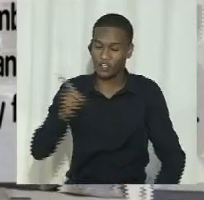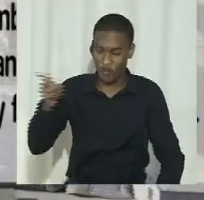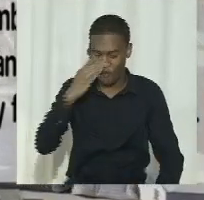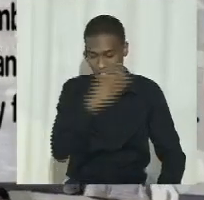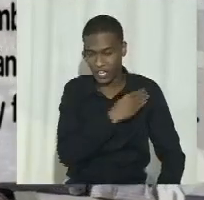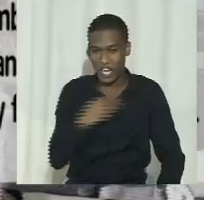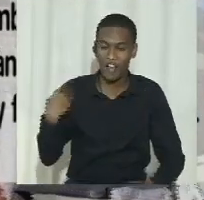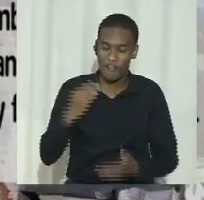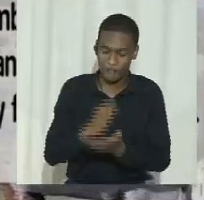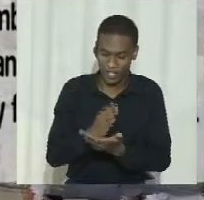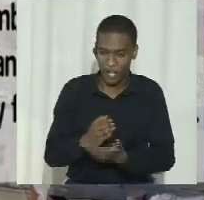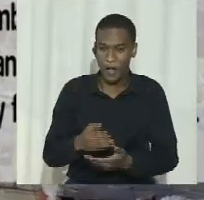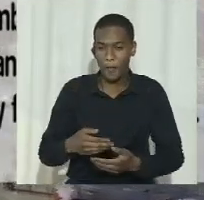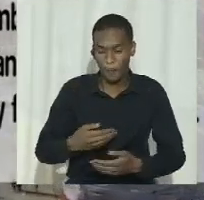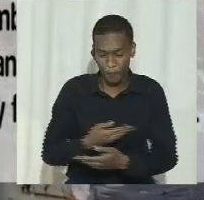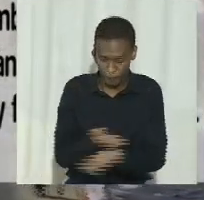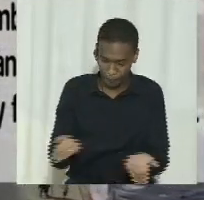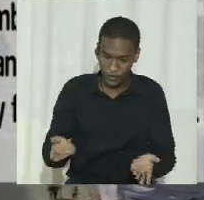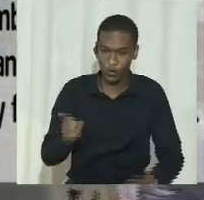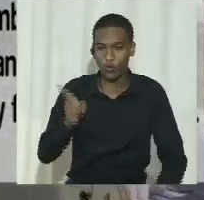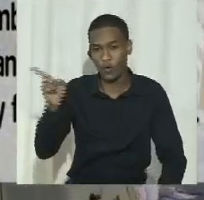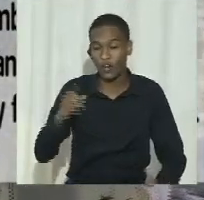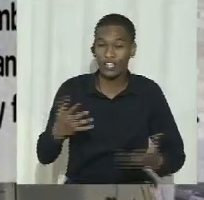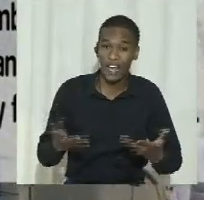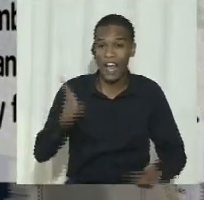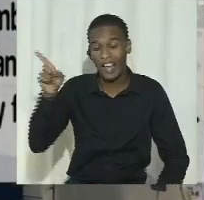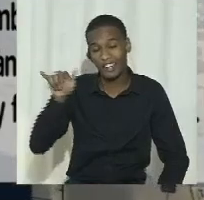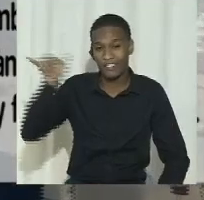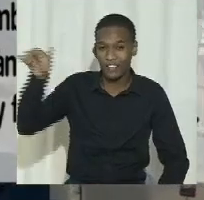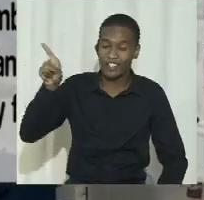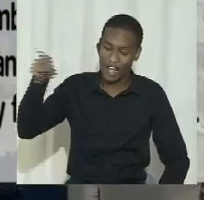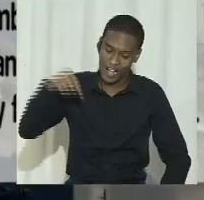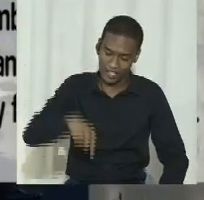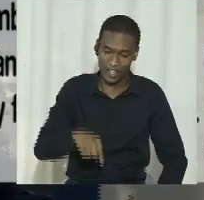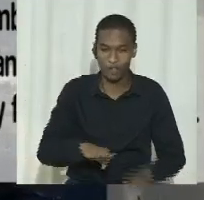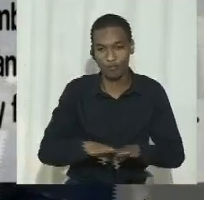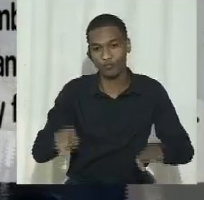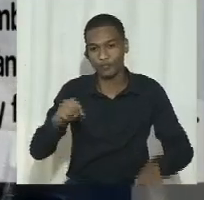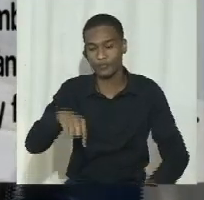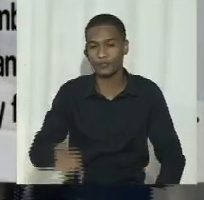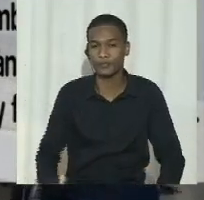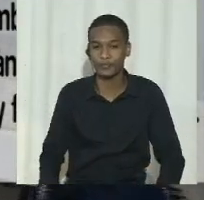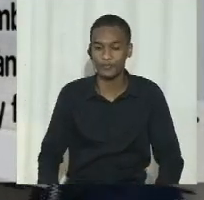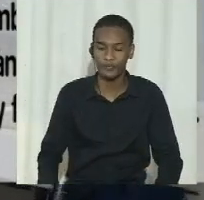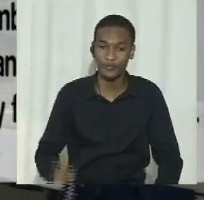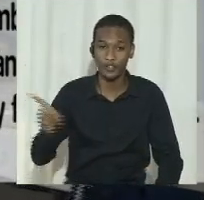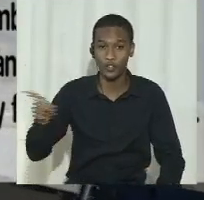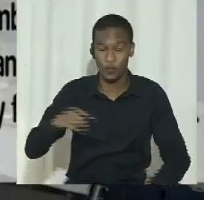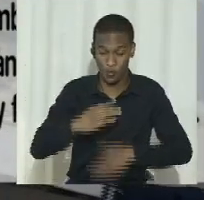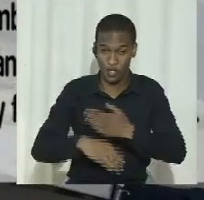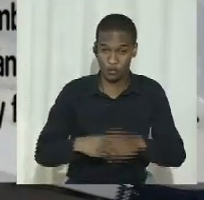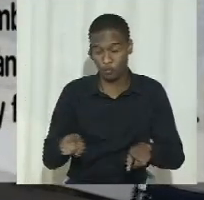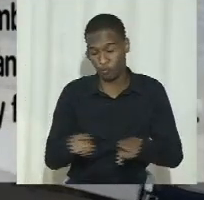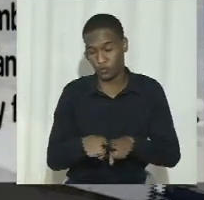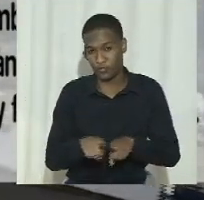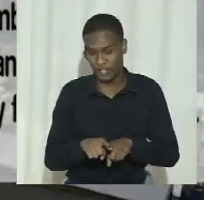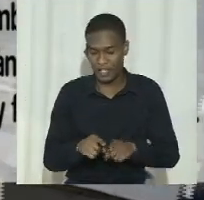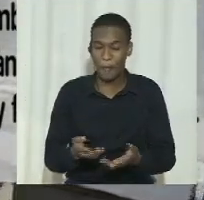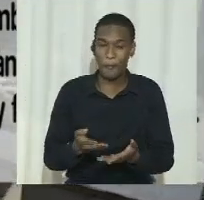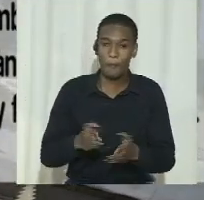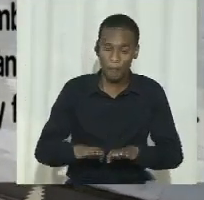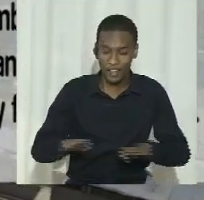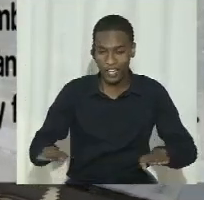any amin'ireo mpamokatra na ny velany io na eto an-toerana izany natao dia mba hisy ny fitantanana